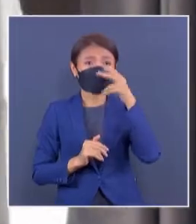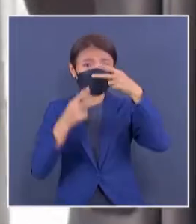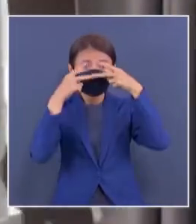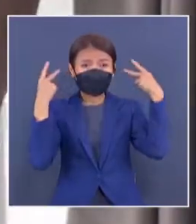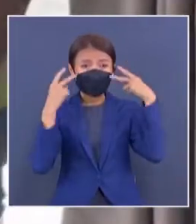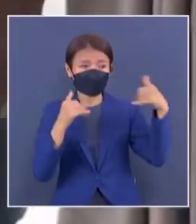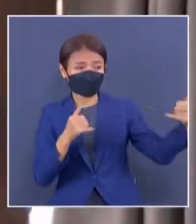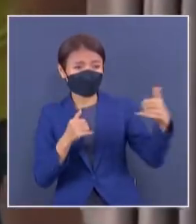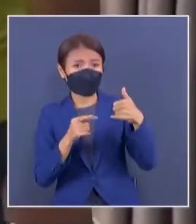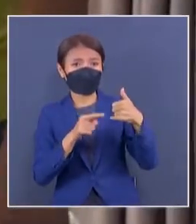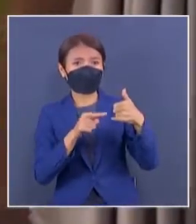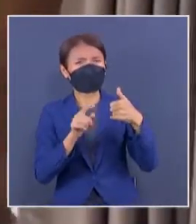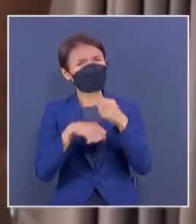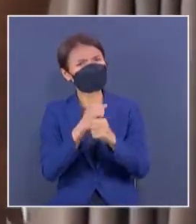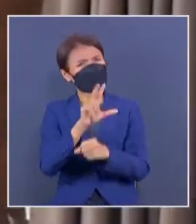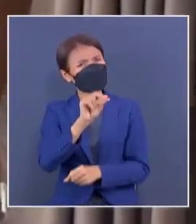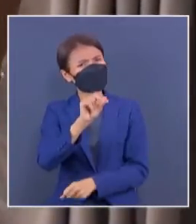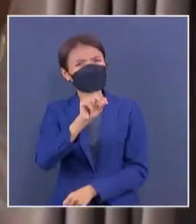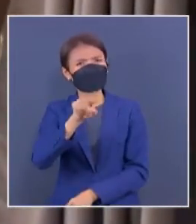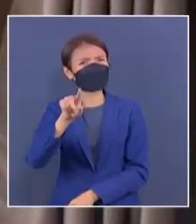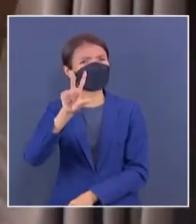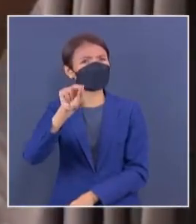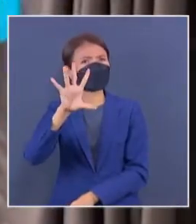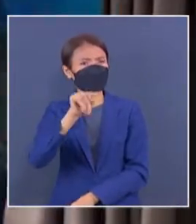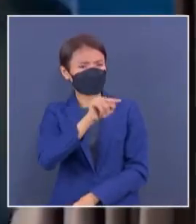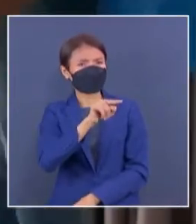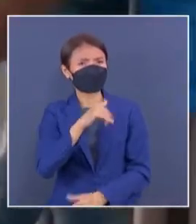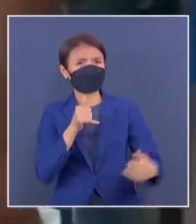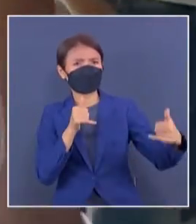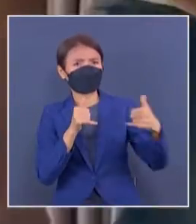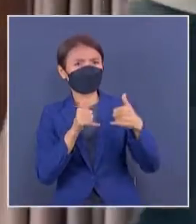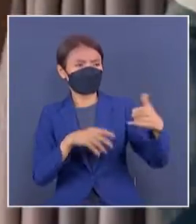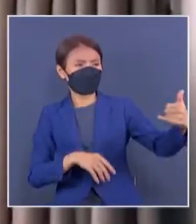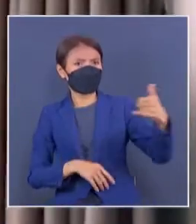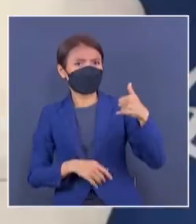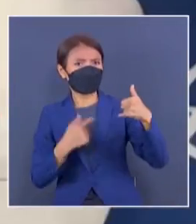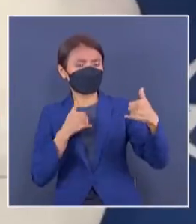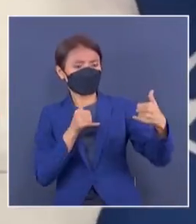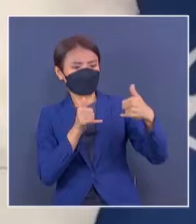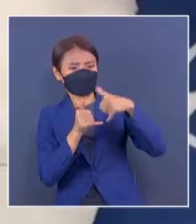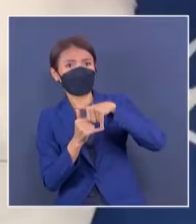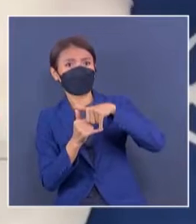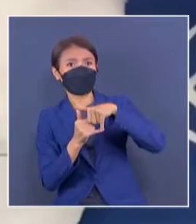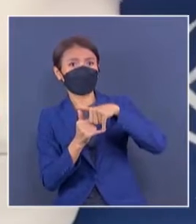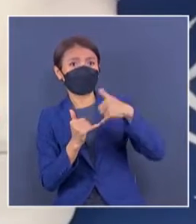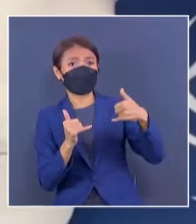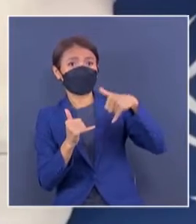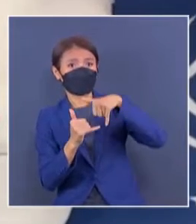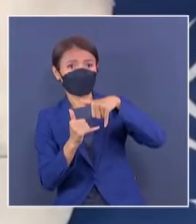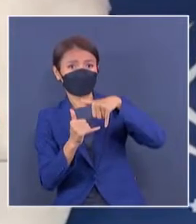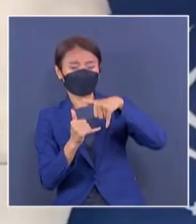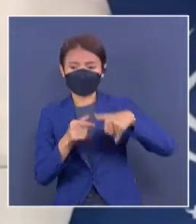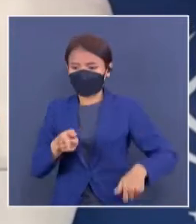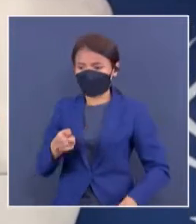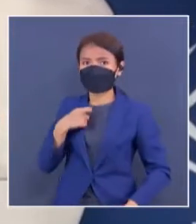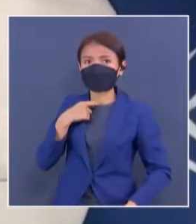ประมาณสัก30ถึง35ปี ครับ บุกเข้ามาคร่อมร่างของเธอไว้นะครับแล้วจากนั้นก็ใช้มีดจี้ที่